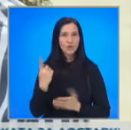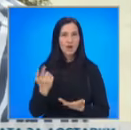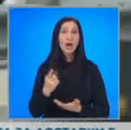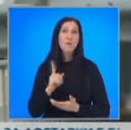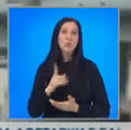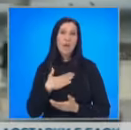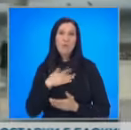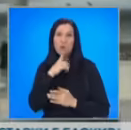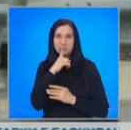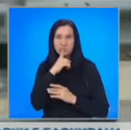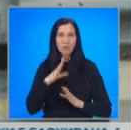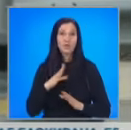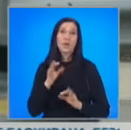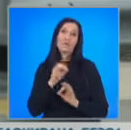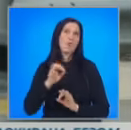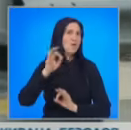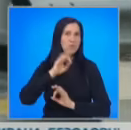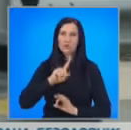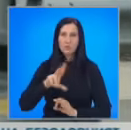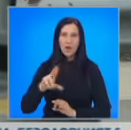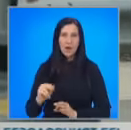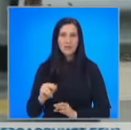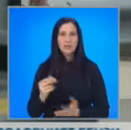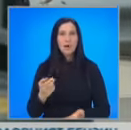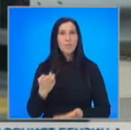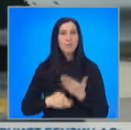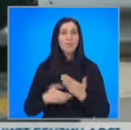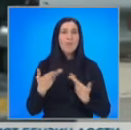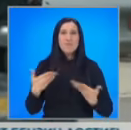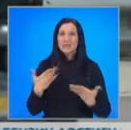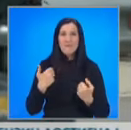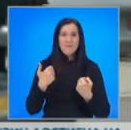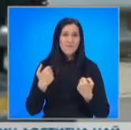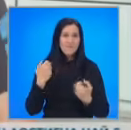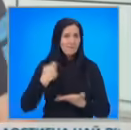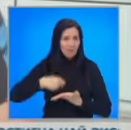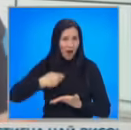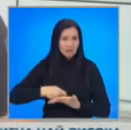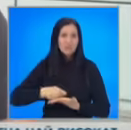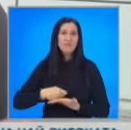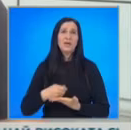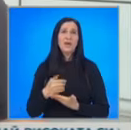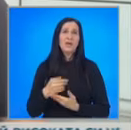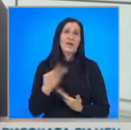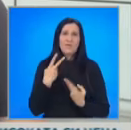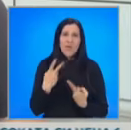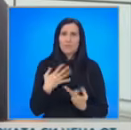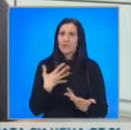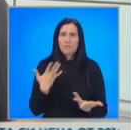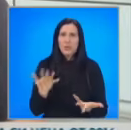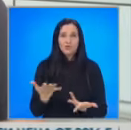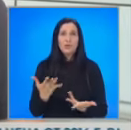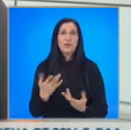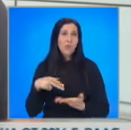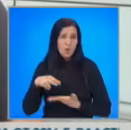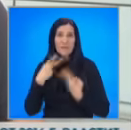някакви заглушители. Никой нищо не казва. Просто бяхме ние сме там от такситата и видяхме струфата и дойдохме да видим. Нямаме представа какво се случи. Дойдоха